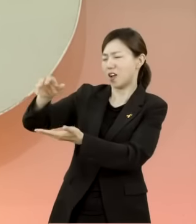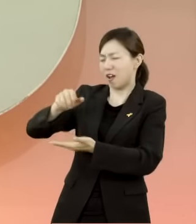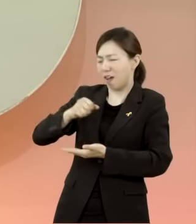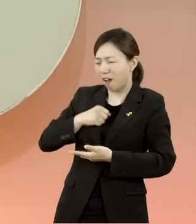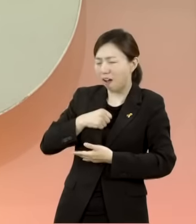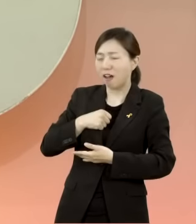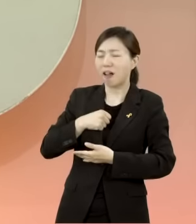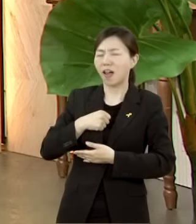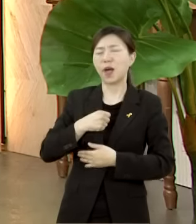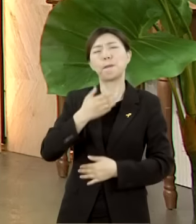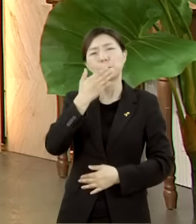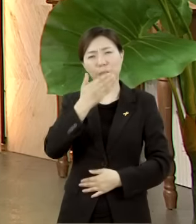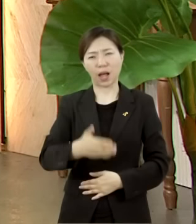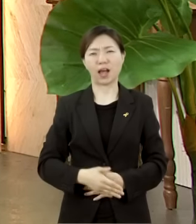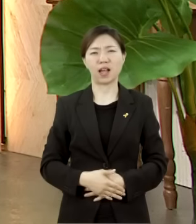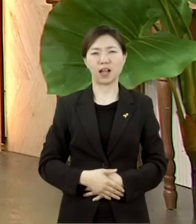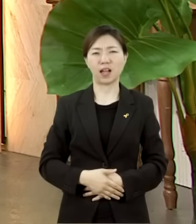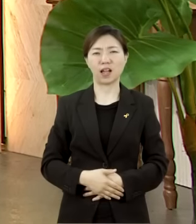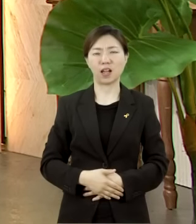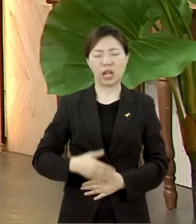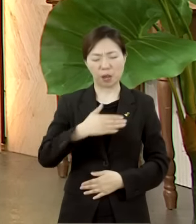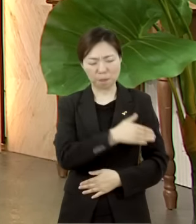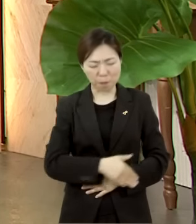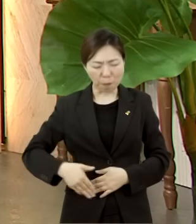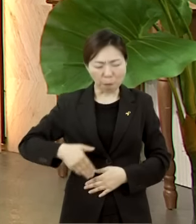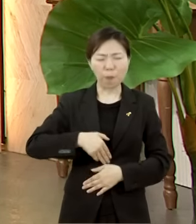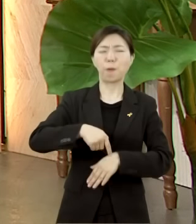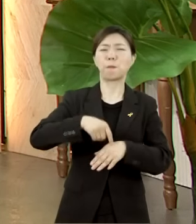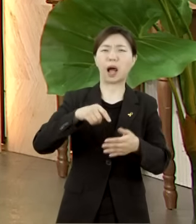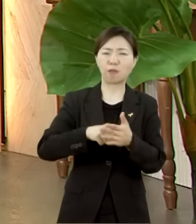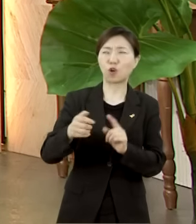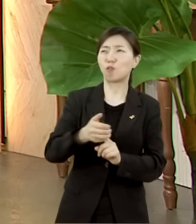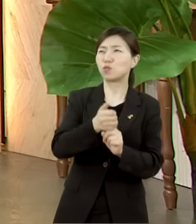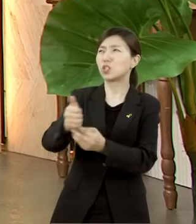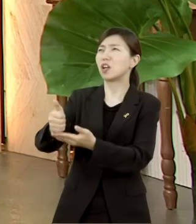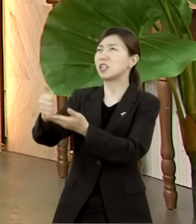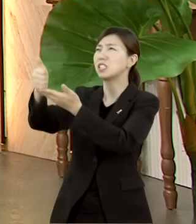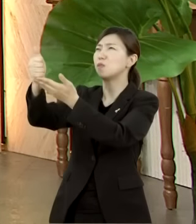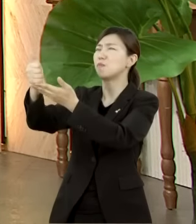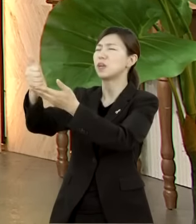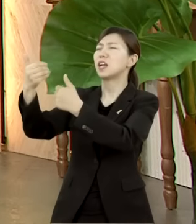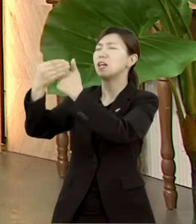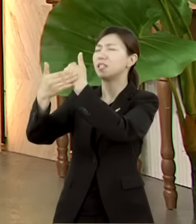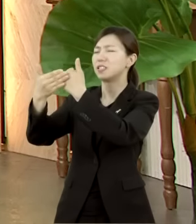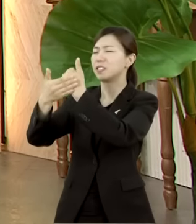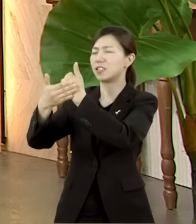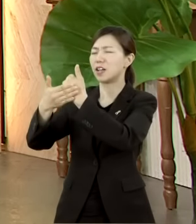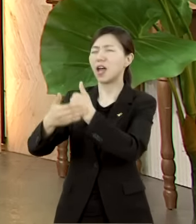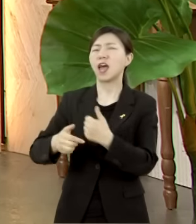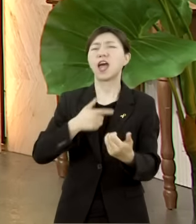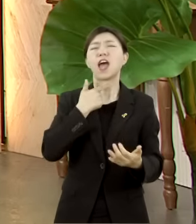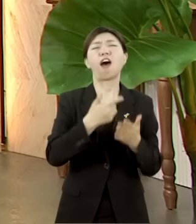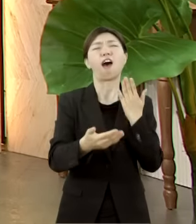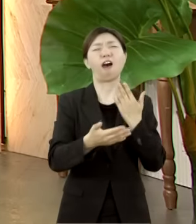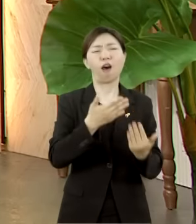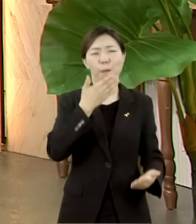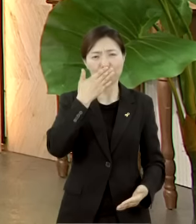겁니다 그니까 죽으나사나 간절하게 염불하고 염불할뿐입니다